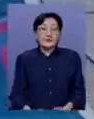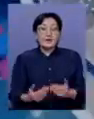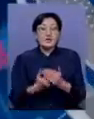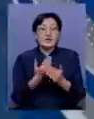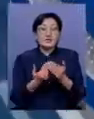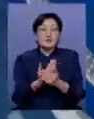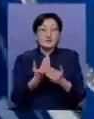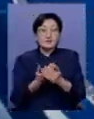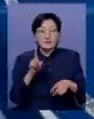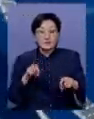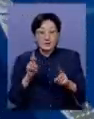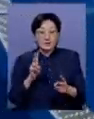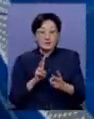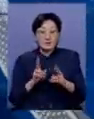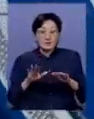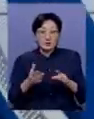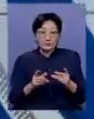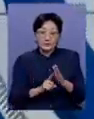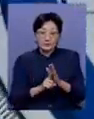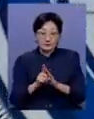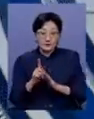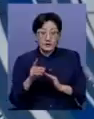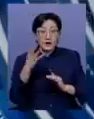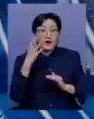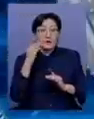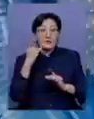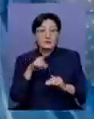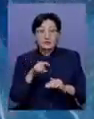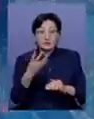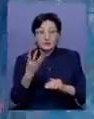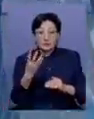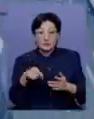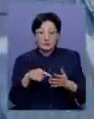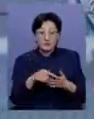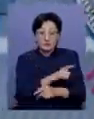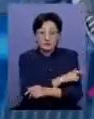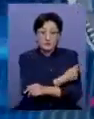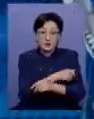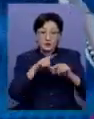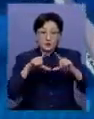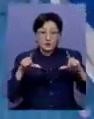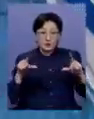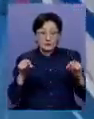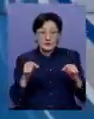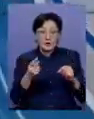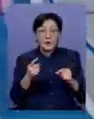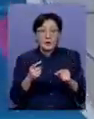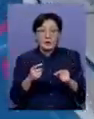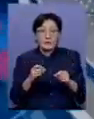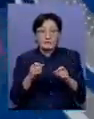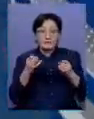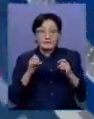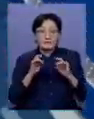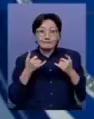Жаңалықты сирек кездесетін оқиғадан бастасақ. Бүгін Алматыдағы нөмірі 4-ші қалалық клиникалық ауруханада бірегей ота